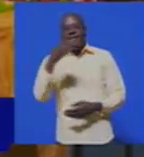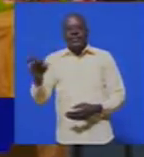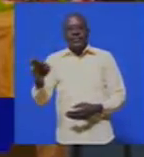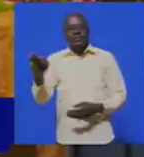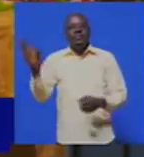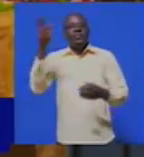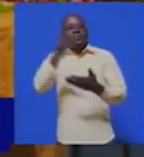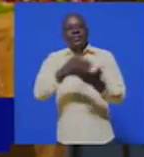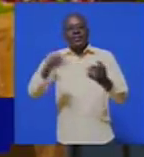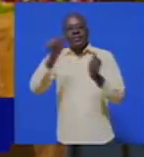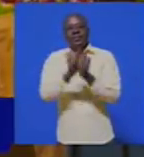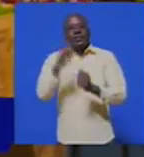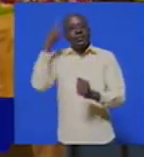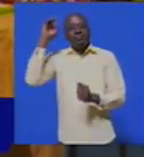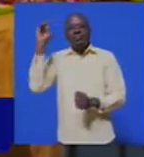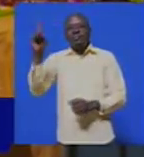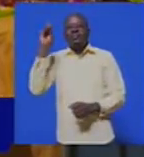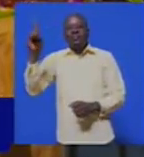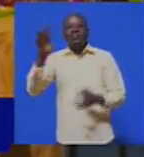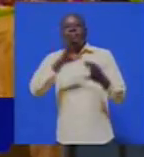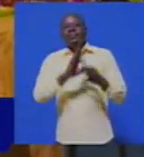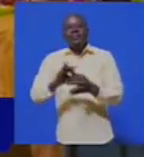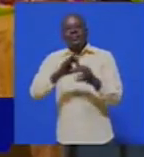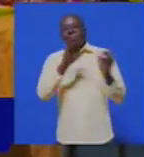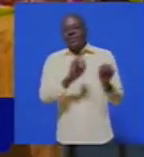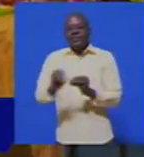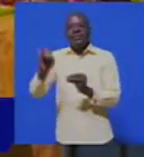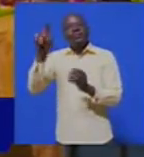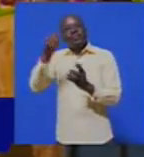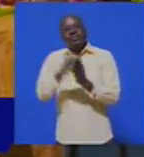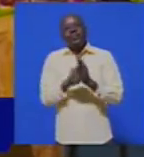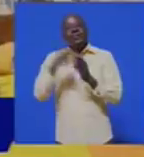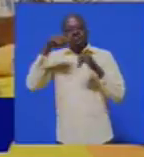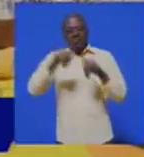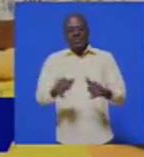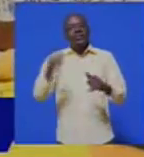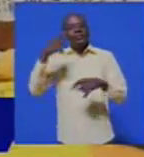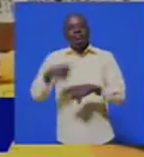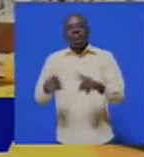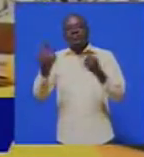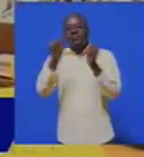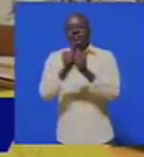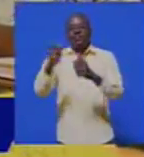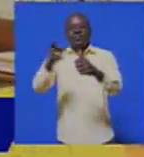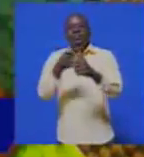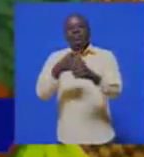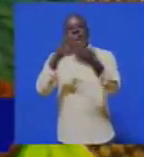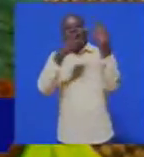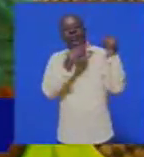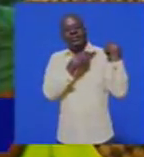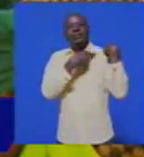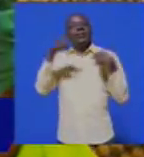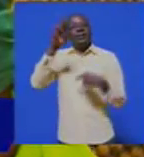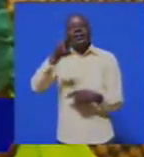la social-démocratie, son alliance à l'opposition ou à la majorité reste encore à définir selon ses premiers responsables. Le MRD